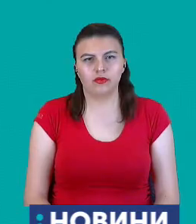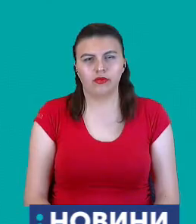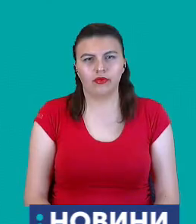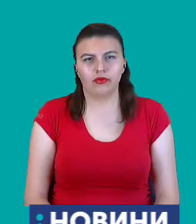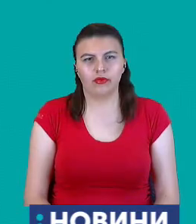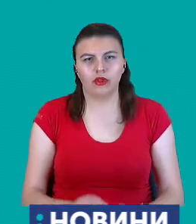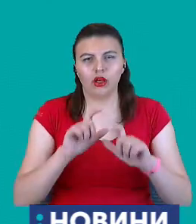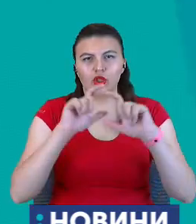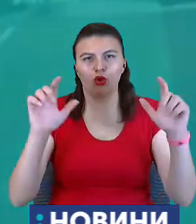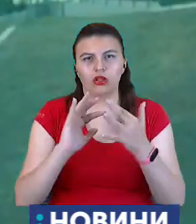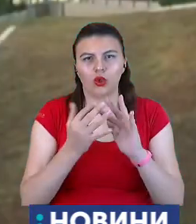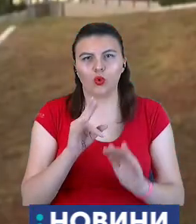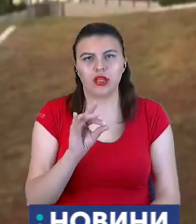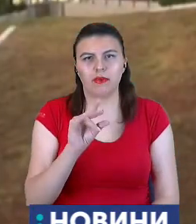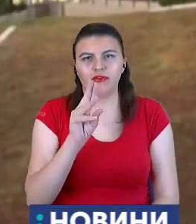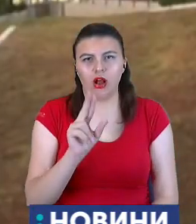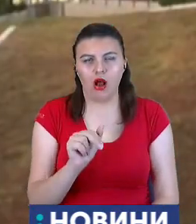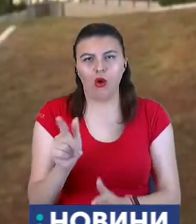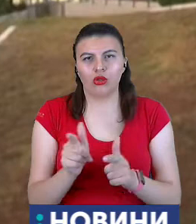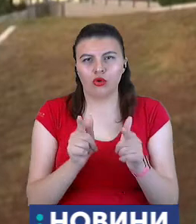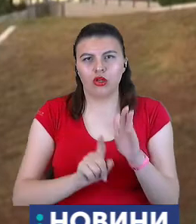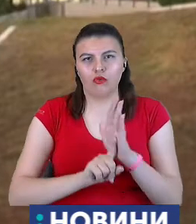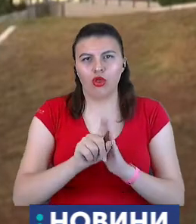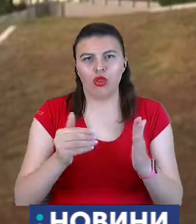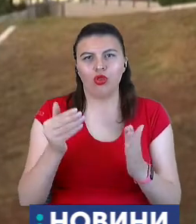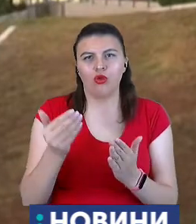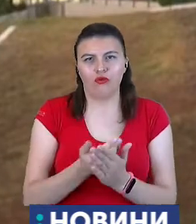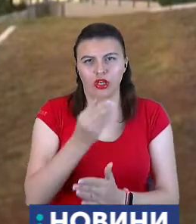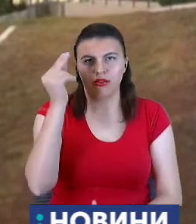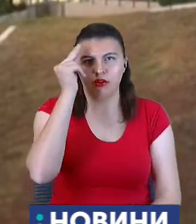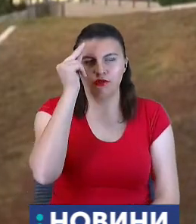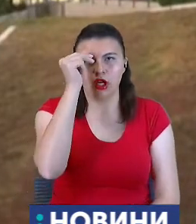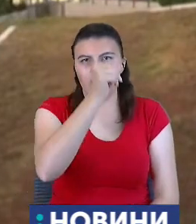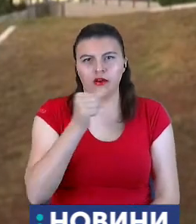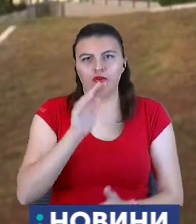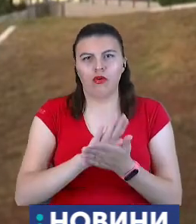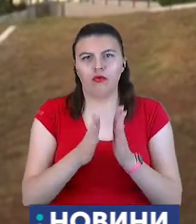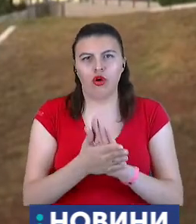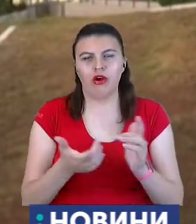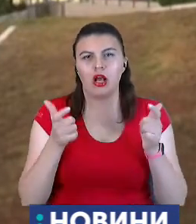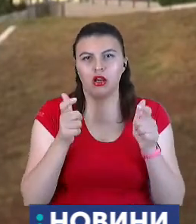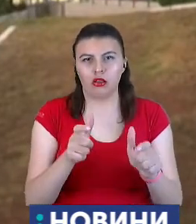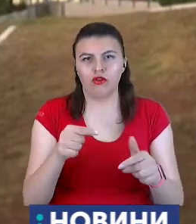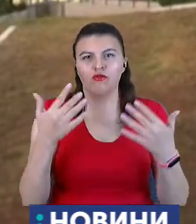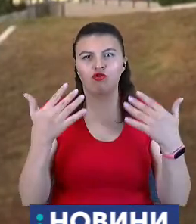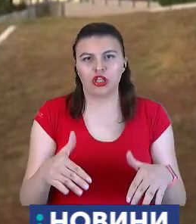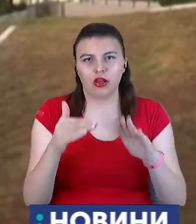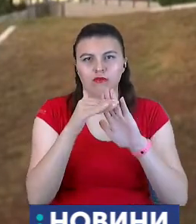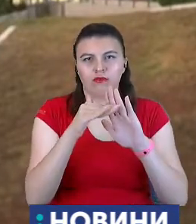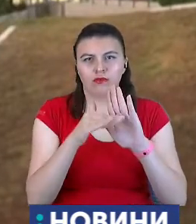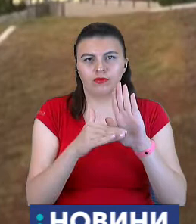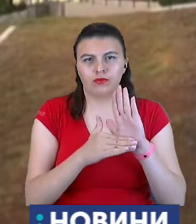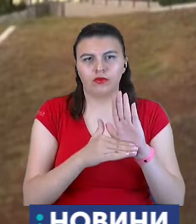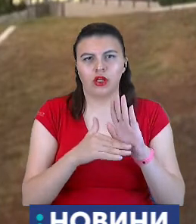Школа села Куземівка готується розпочати новий навчальний рік в умовах карантину. Тут вже склали графік руху